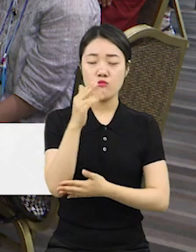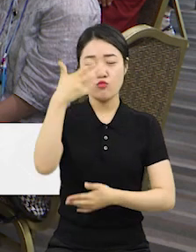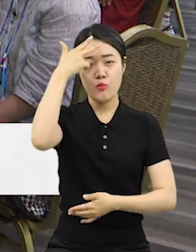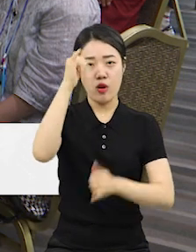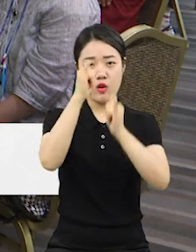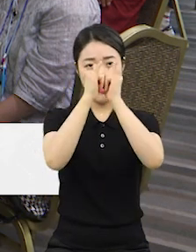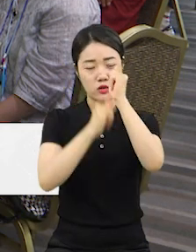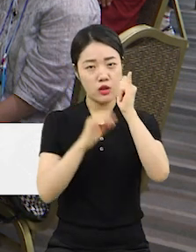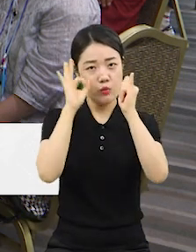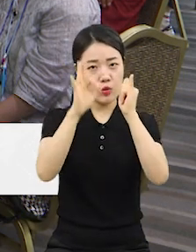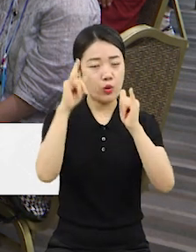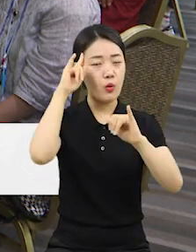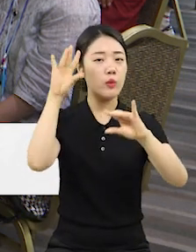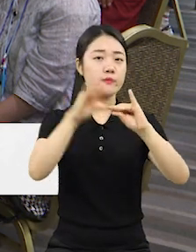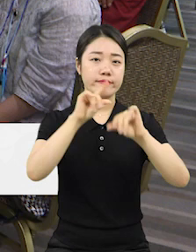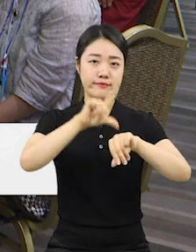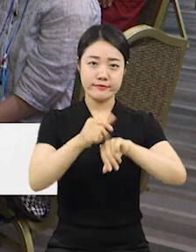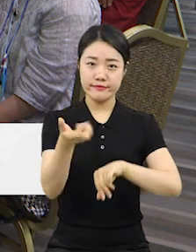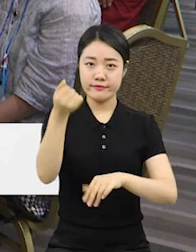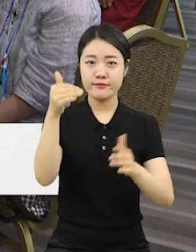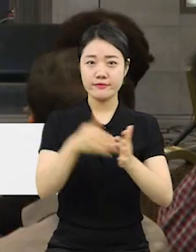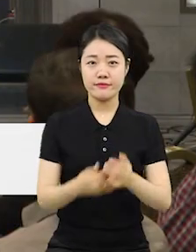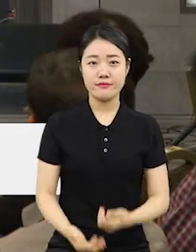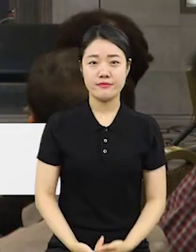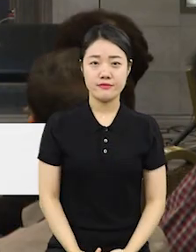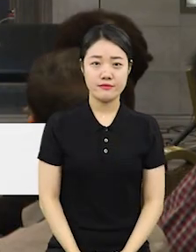역사를 되돌아보는 공감의 시간도 가졌습니다.